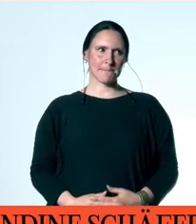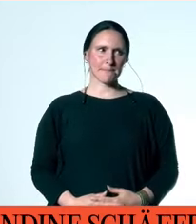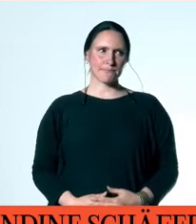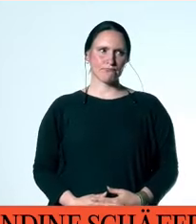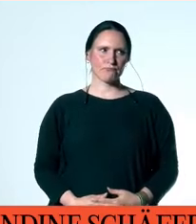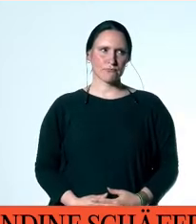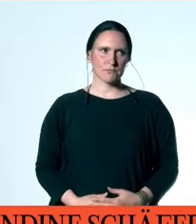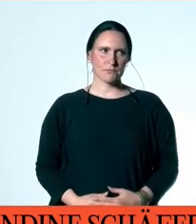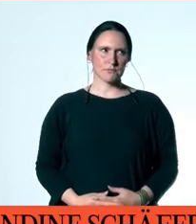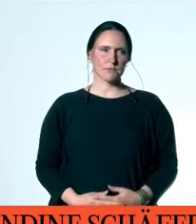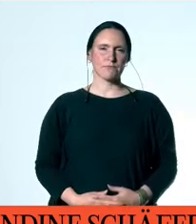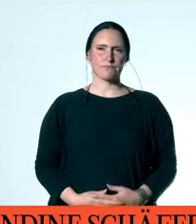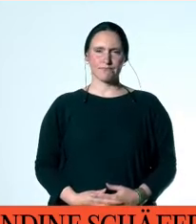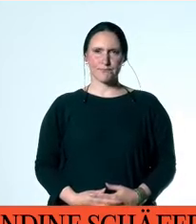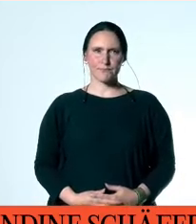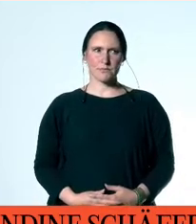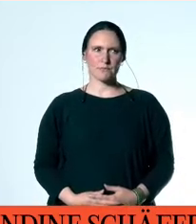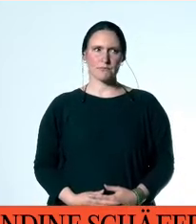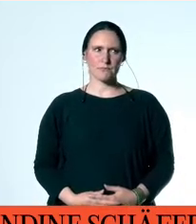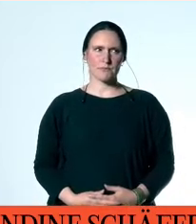Ja, for a lot of us, it was also